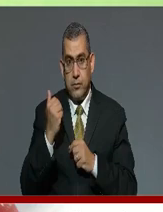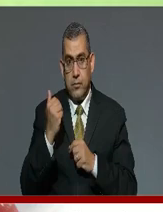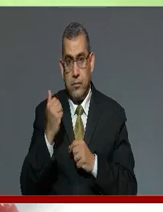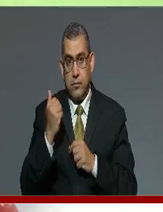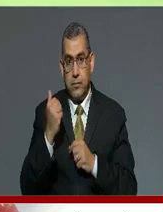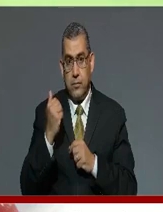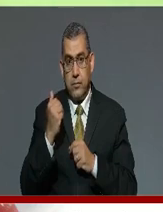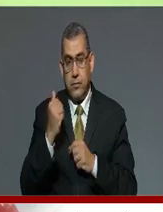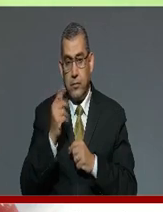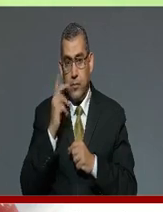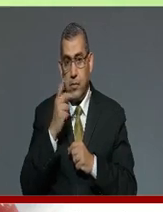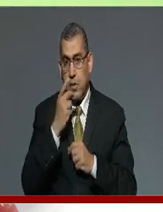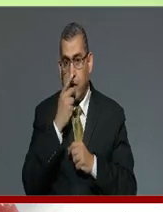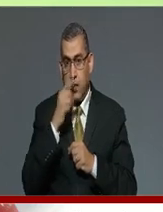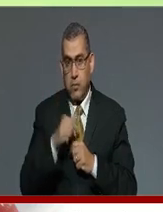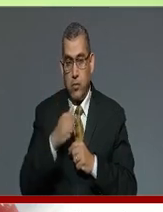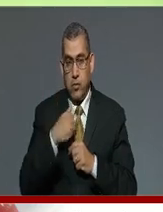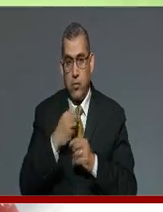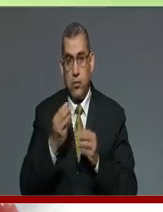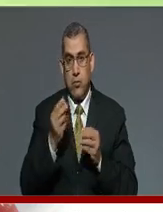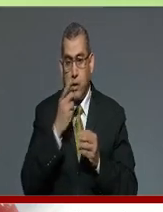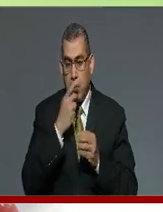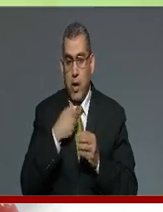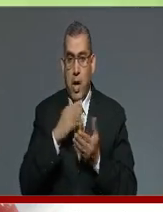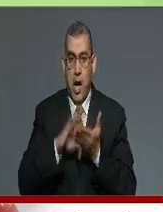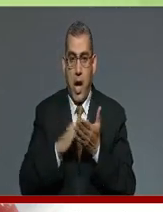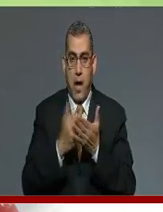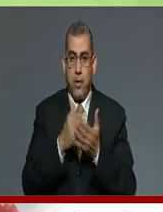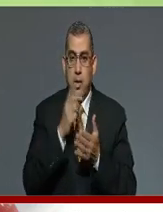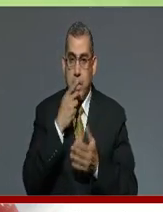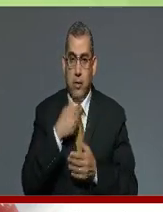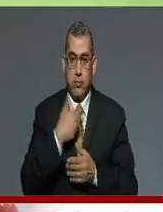بالانجليزيه لذا ساجيب بلغه الانجليزيه